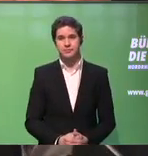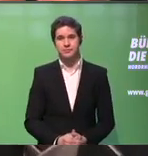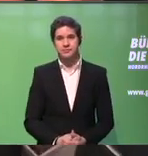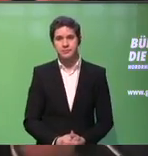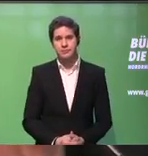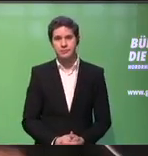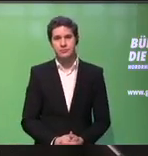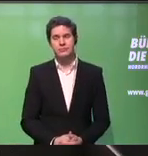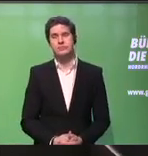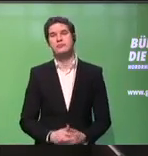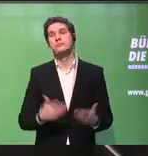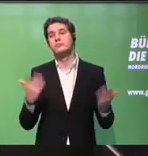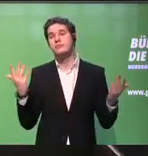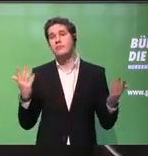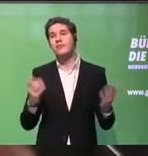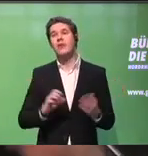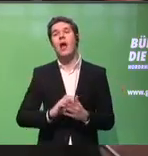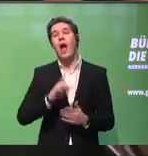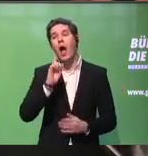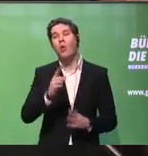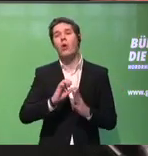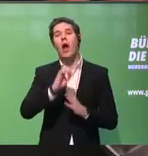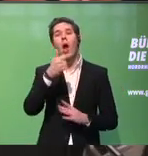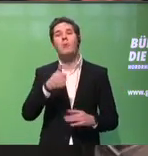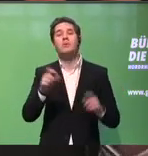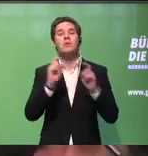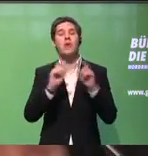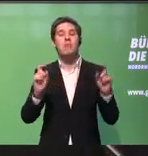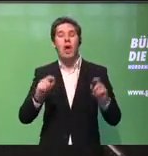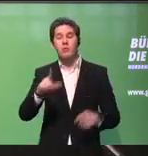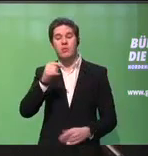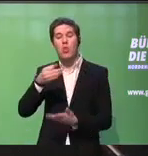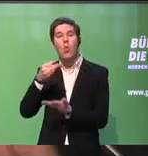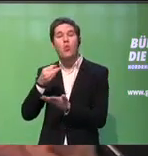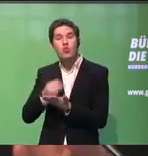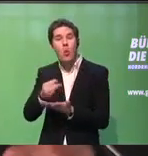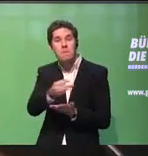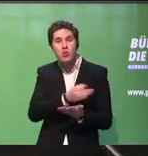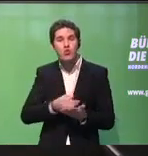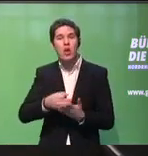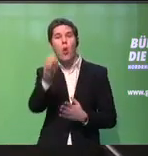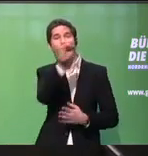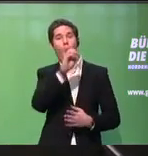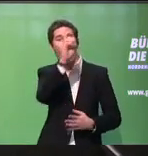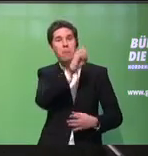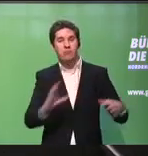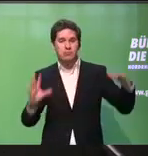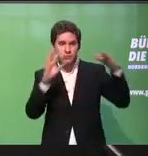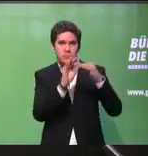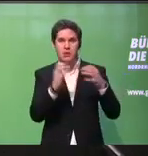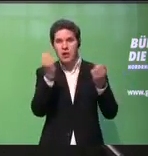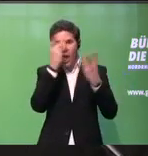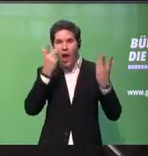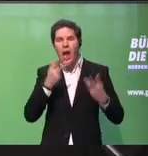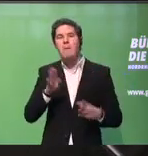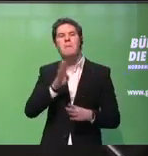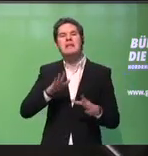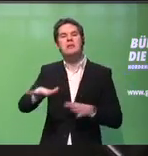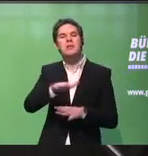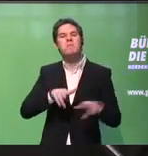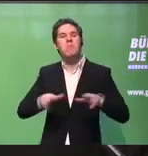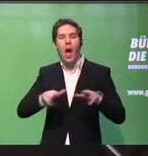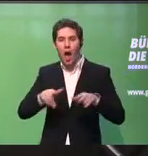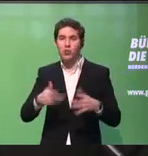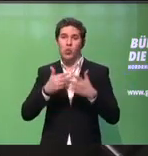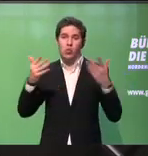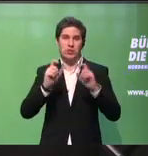ein weiterer Schwerpunkt der Verbindung zwischen Kommune und Europa ist natürlich wieder der Umgang mit dem Binnenmarkt. Bis vor kurzem immer